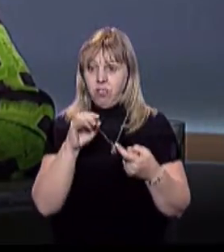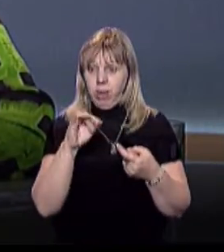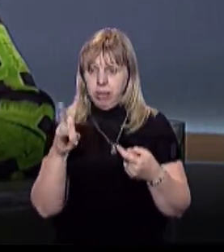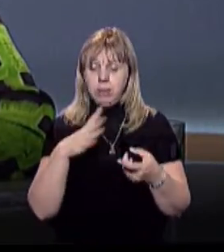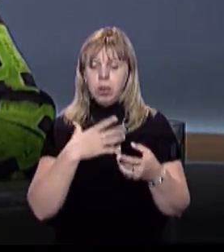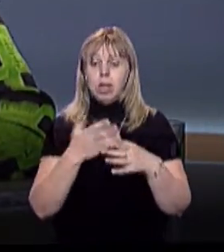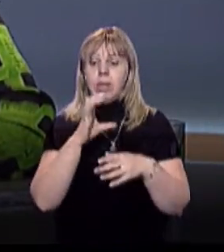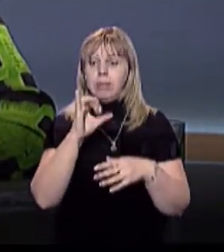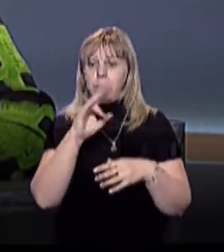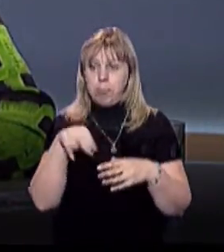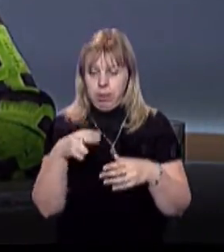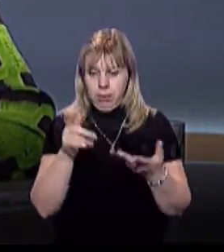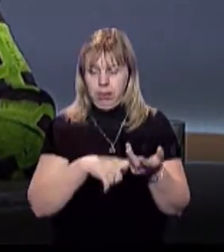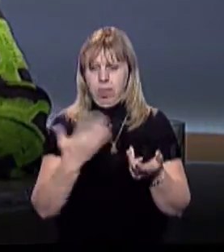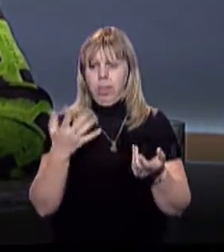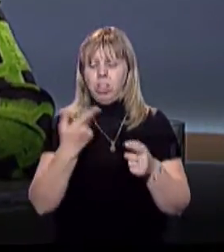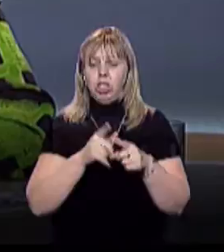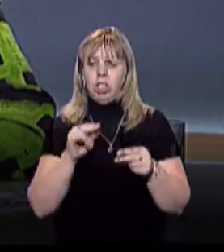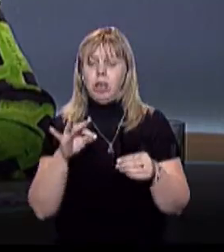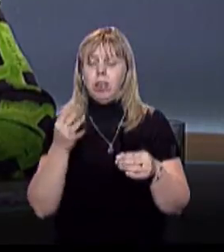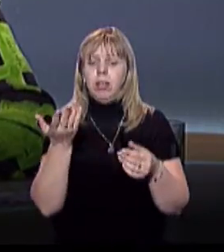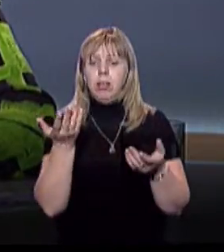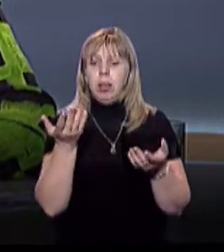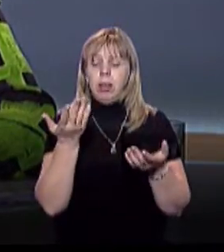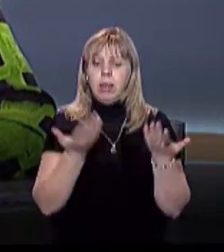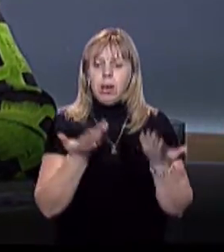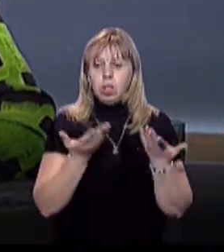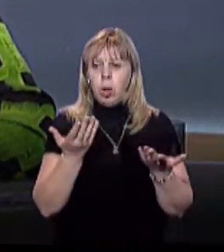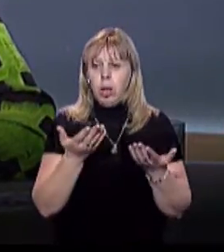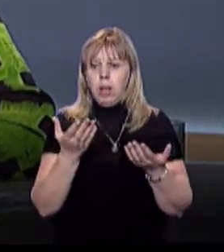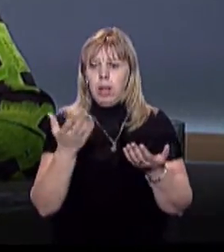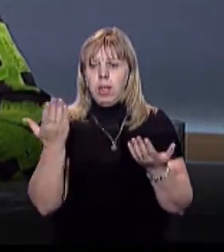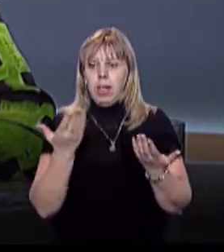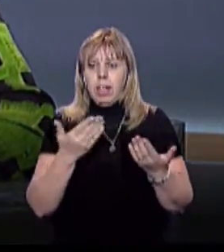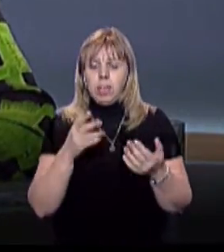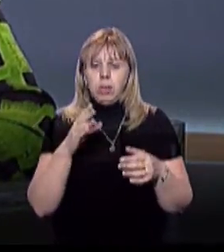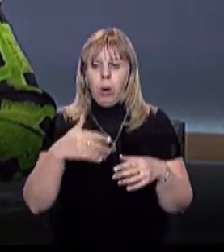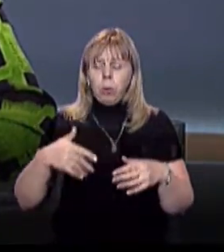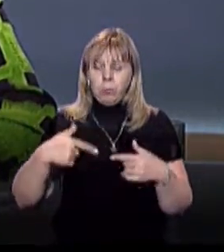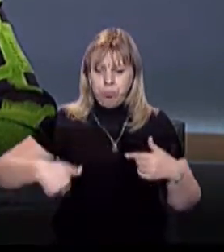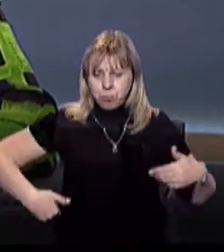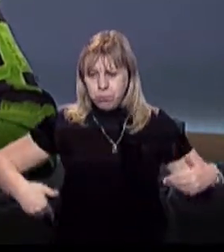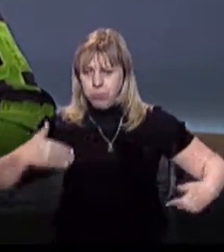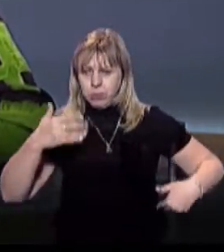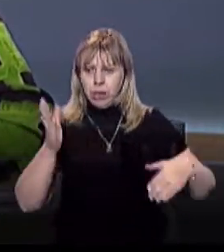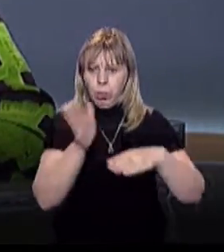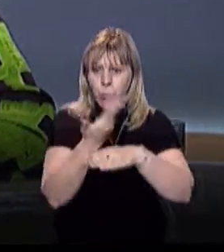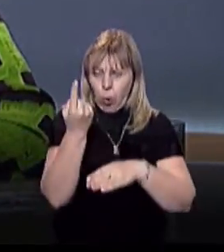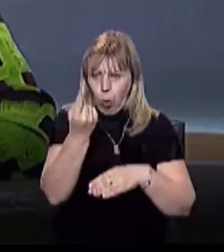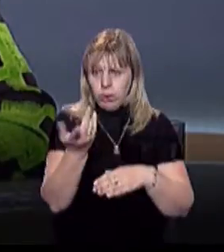хворів СНІДом, СНІД або носій, якщо видалений якийсь будь-який орган,